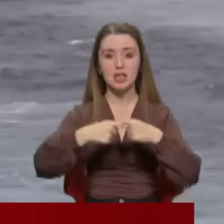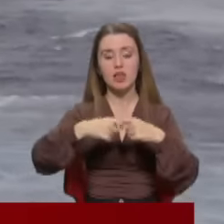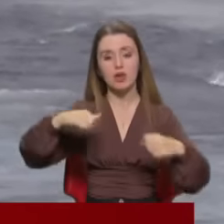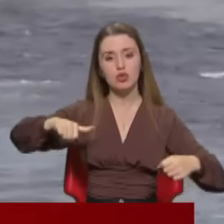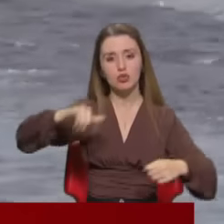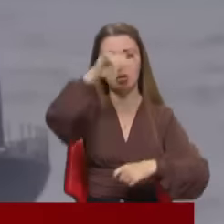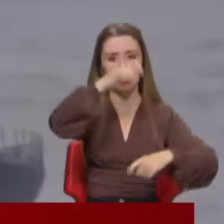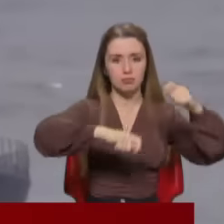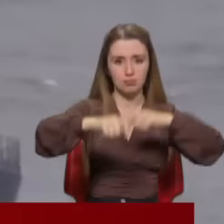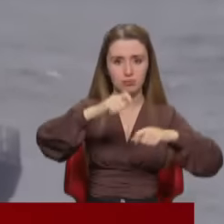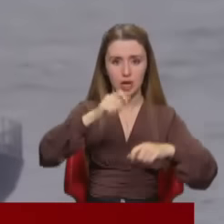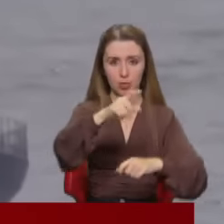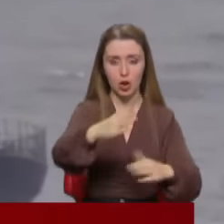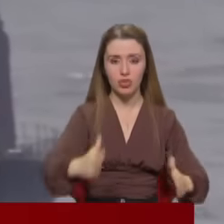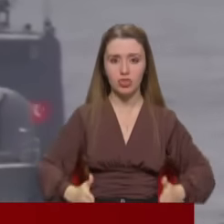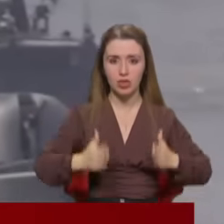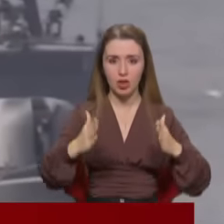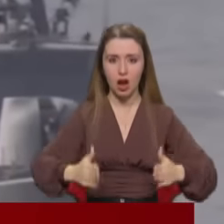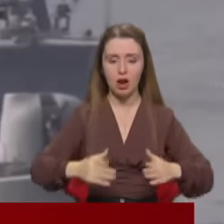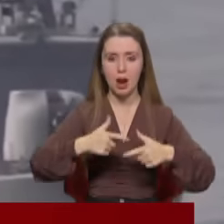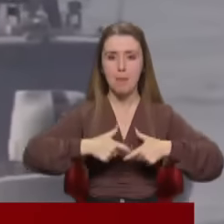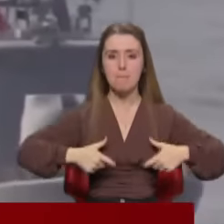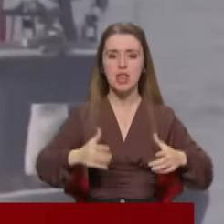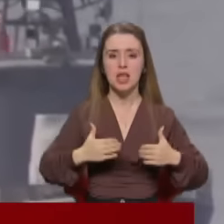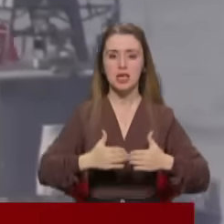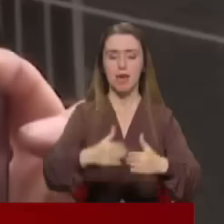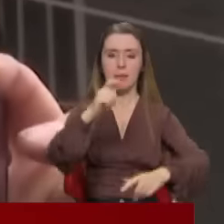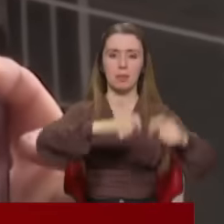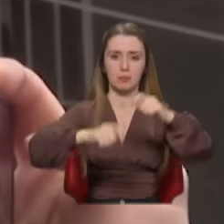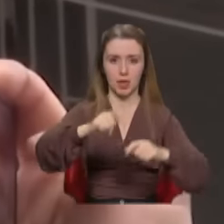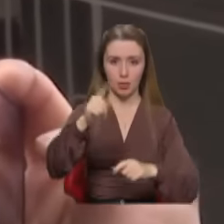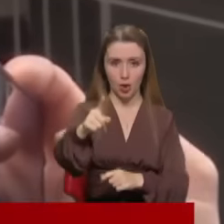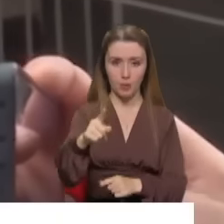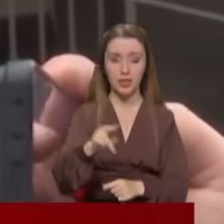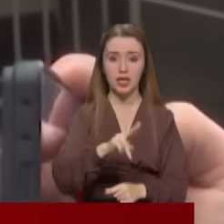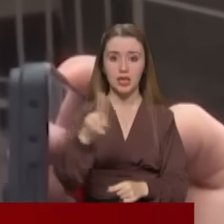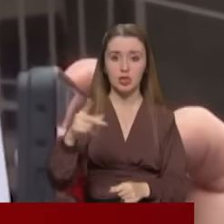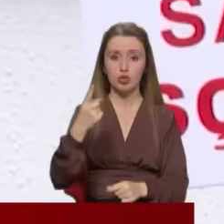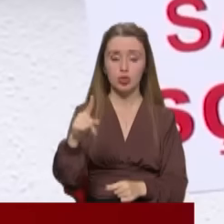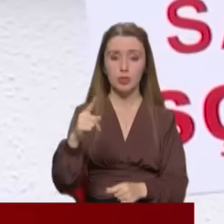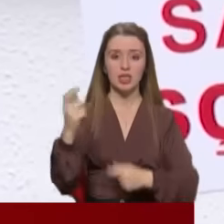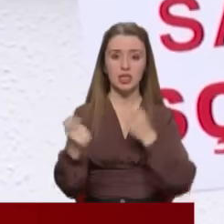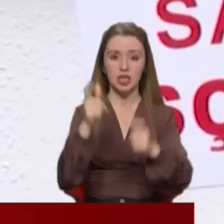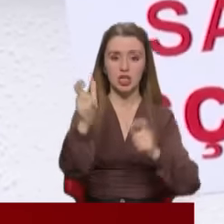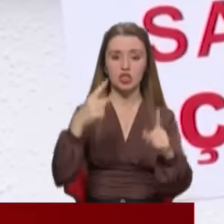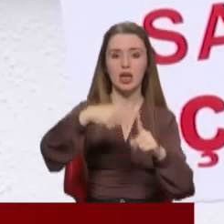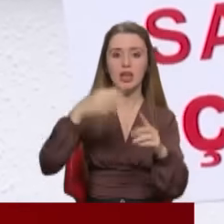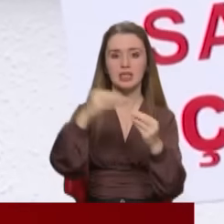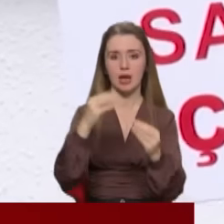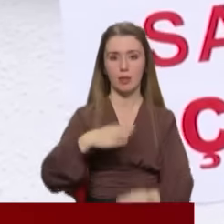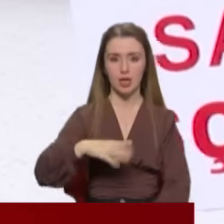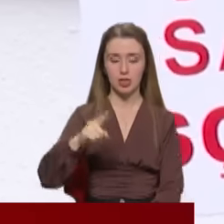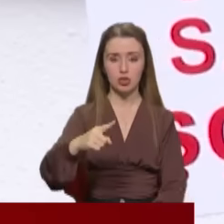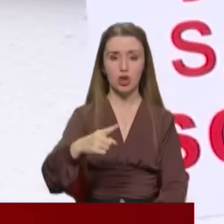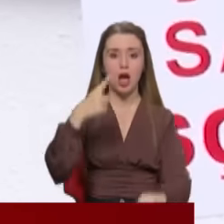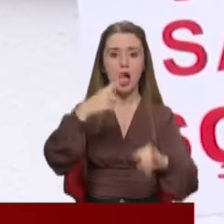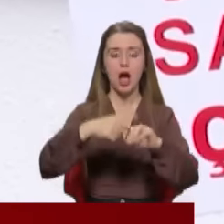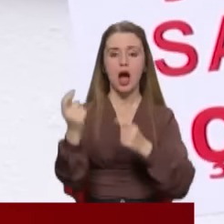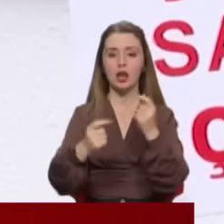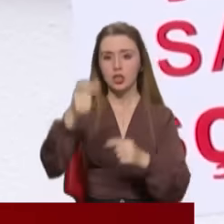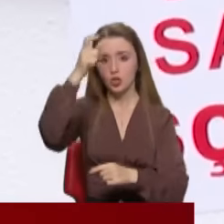bakımını yapan, tankların, milli gemilerin üretiminde yer alan kamu işçileri. 700 bin kamu işçisinin ek zam talebi vardı. Hak İş ve Türk